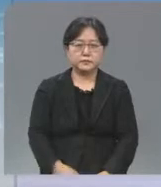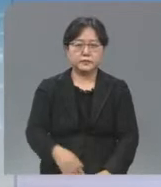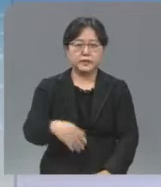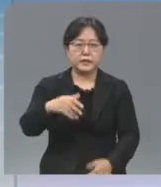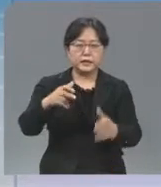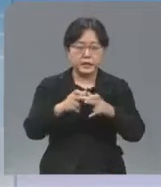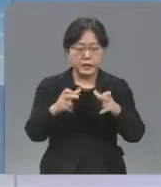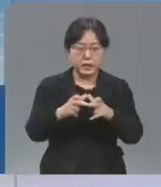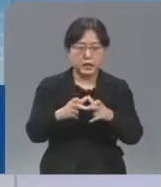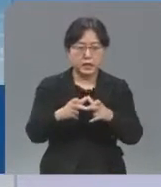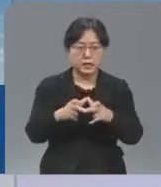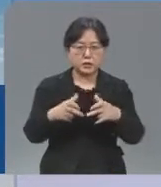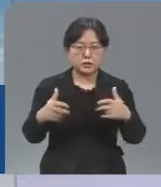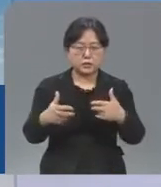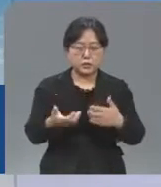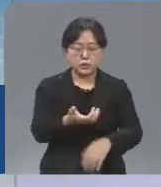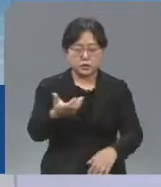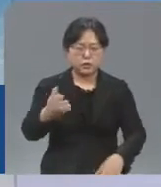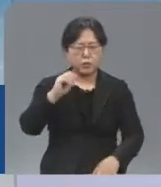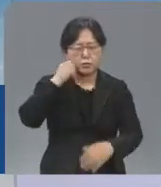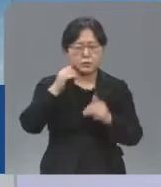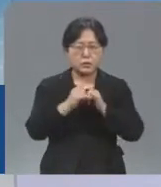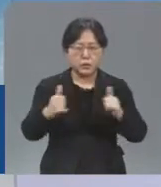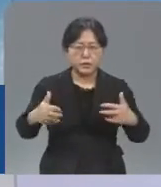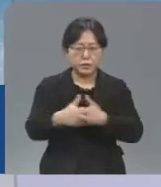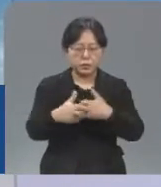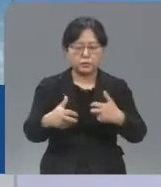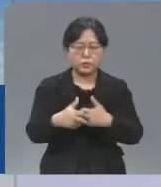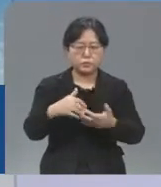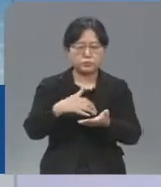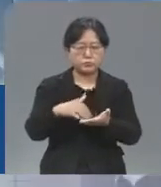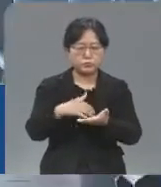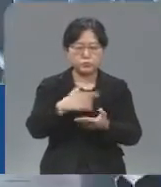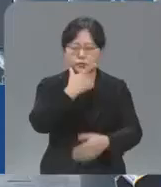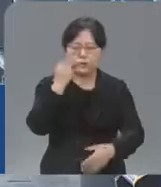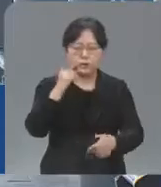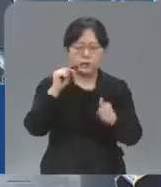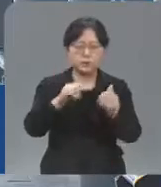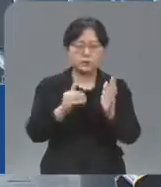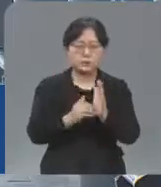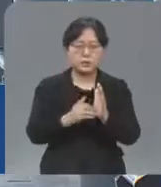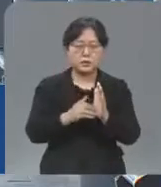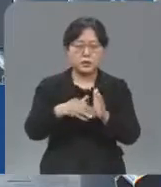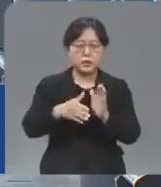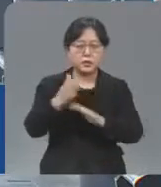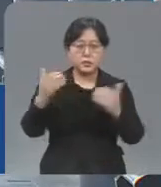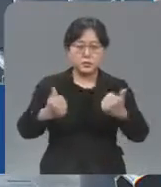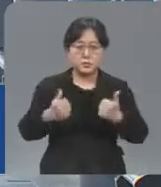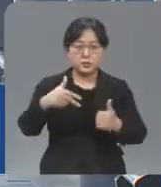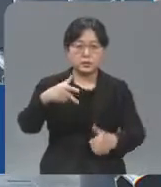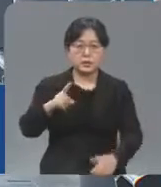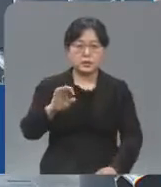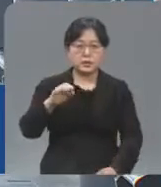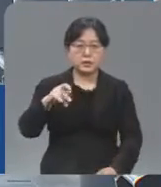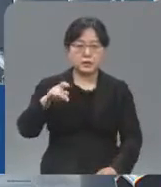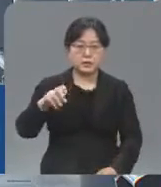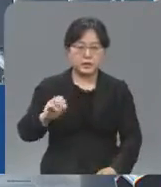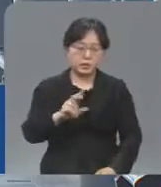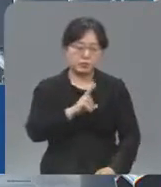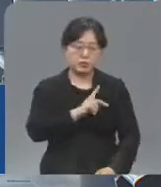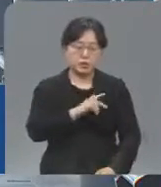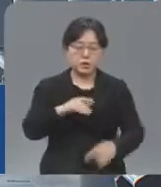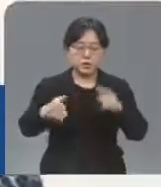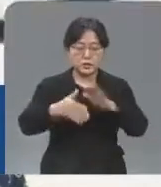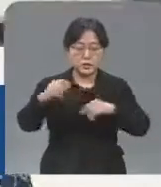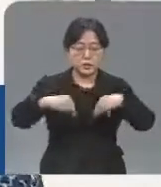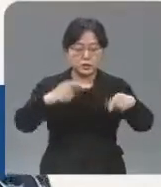장애인 등 교통약자를 위한 교통수단이 미흡하다는 지적이 나왔습니다. 광주시의회 장재성 의원은